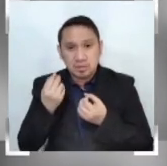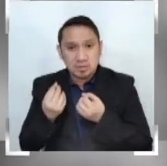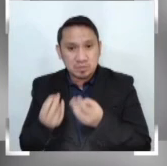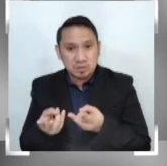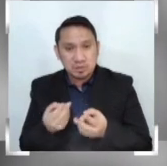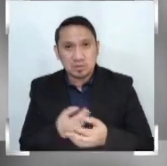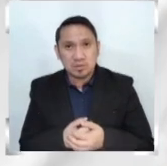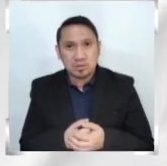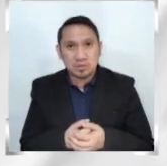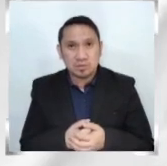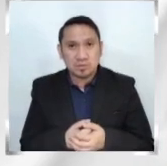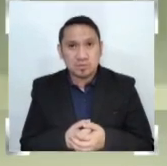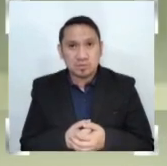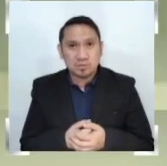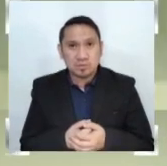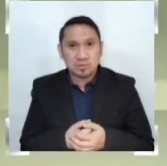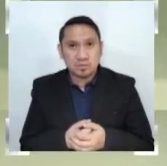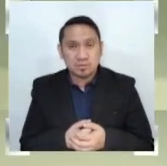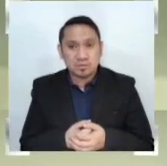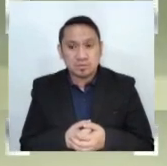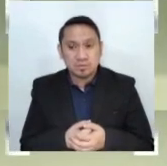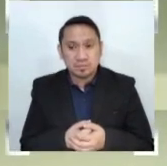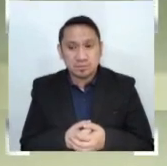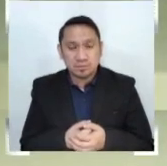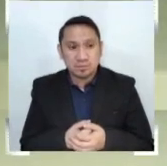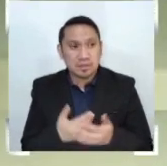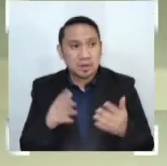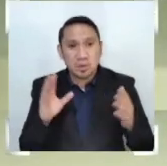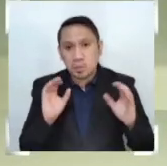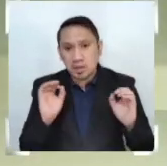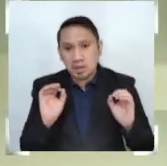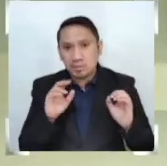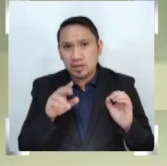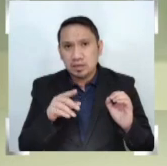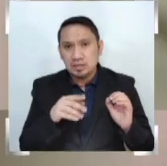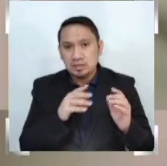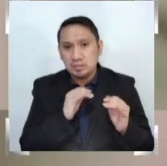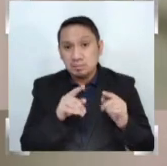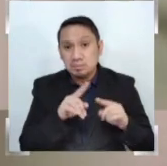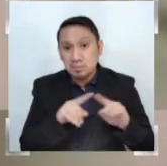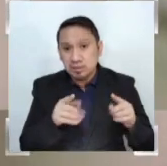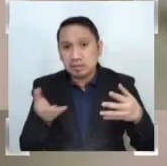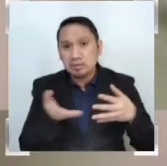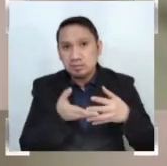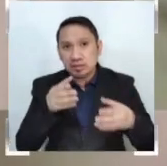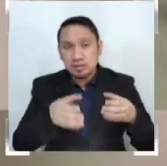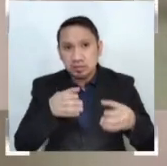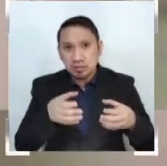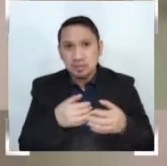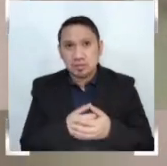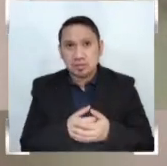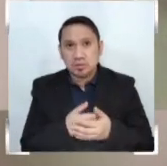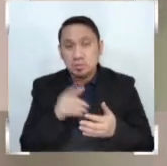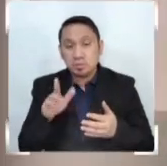na kanyang panluloob sa bahay ng mga biktima. Wala pang pahayag ang suspect pero nakasuhan na siya. Hindi rin muna nagbigay ng pahayag ang